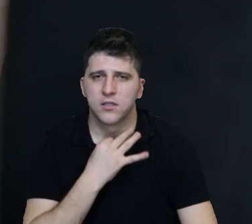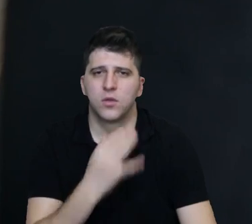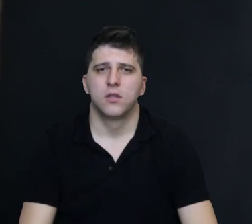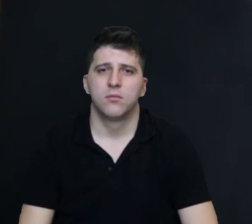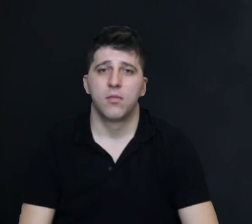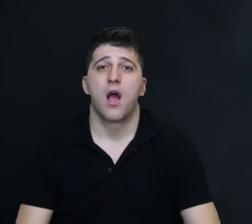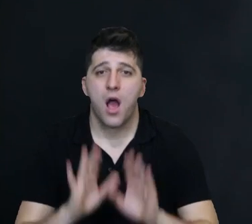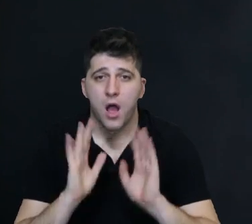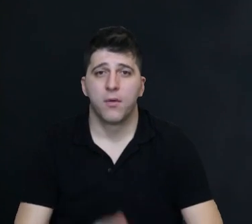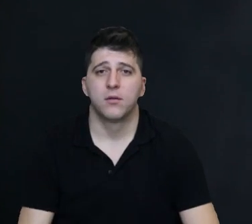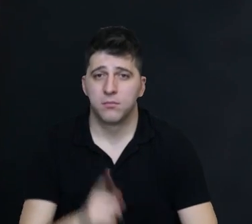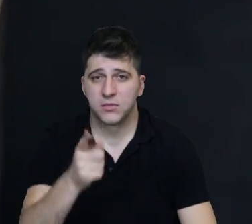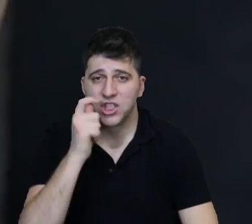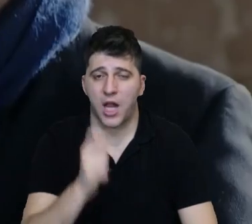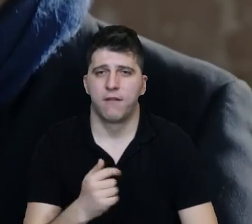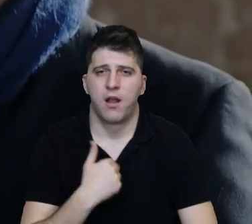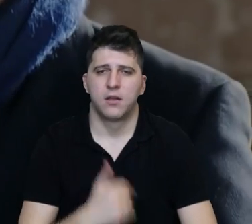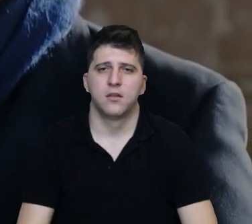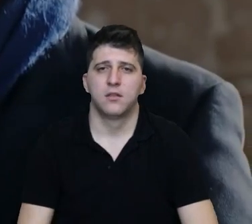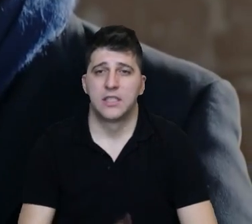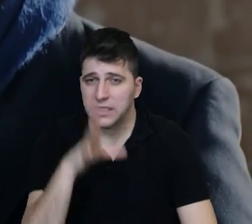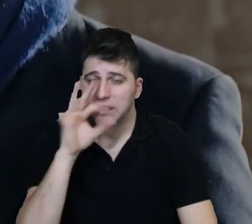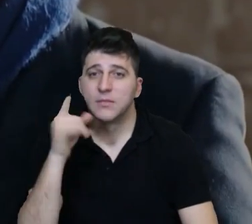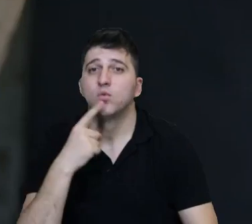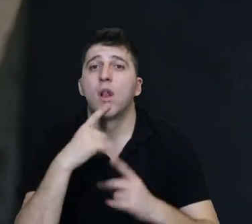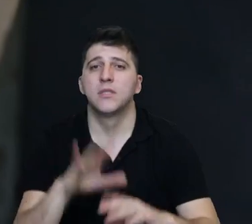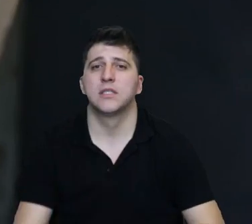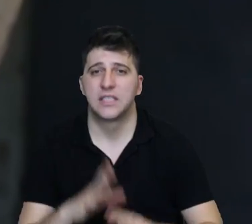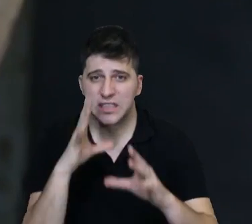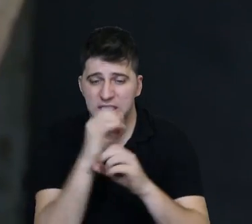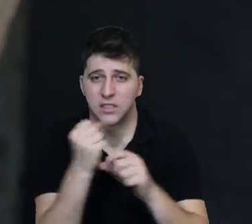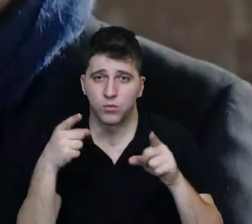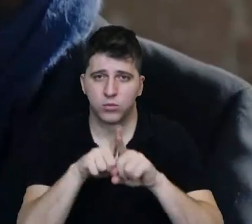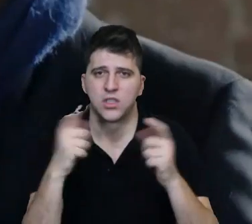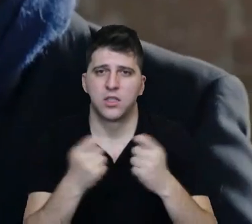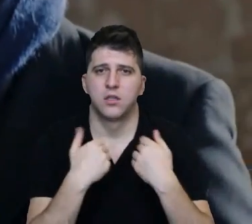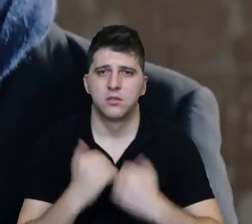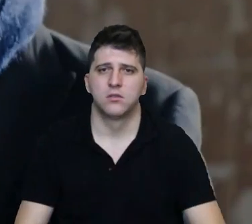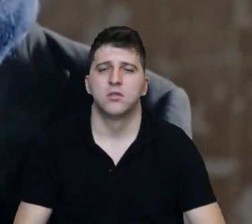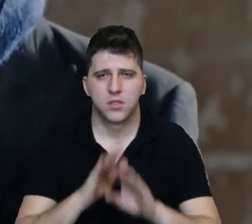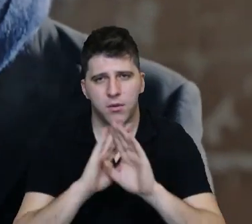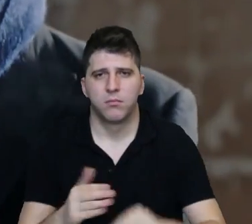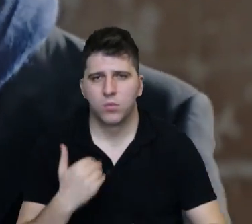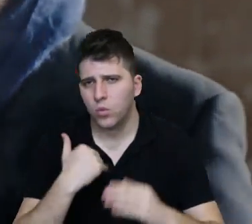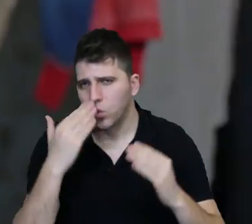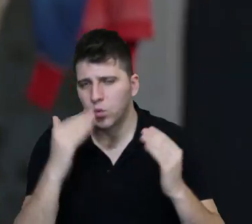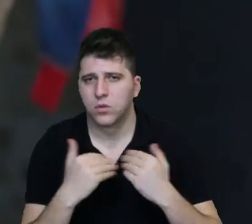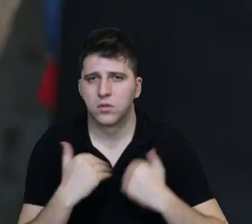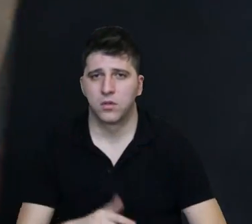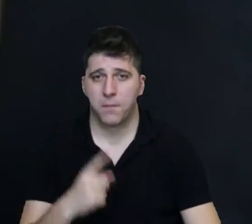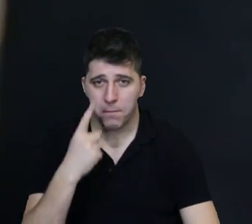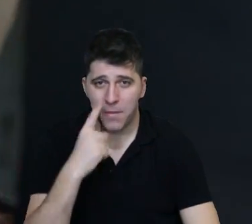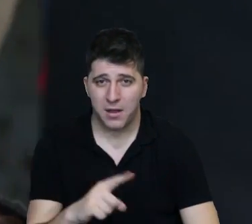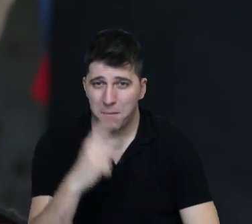ederim. Ama bir şartım var. Kimseye söylemeyeceksin. Gizlice buluşup çalışacağız. Tamam, bana uyar.